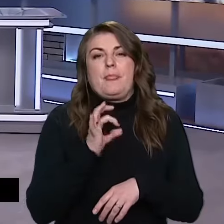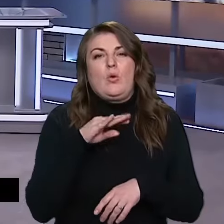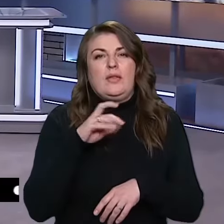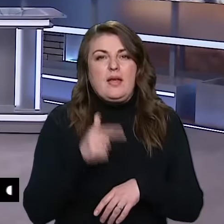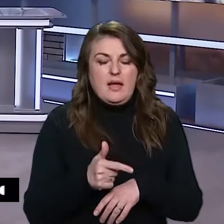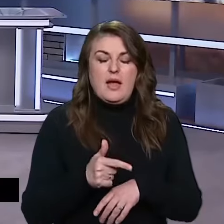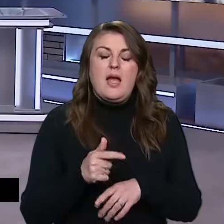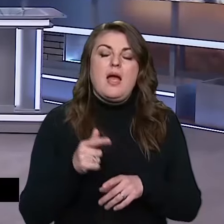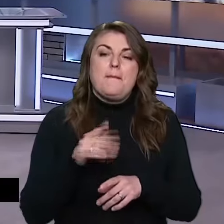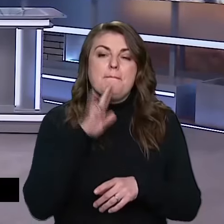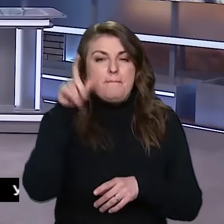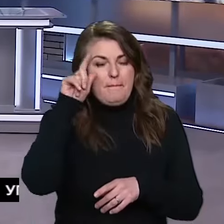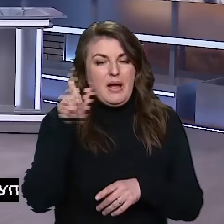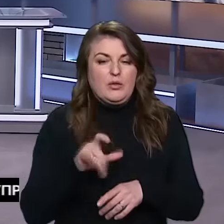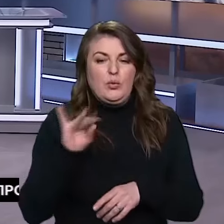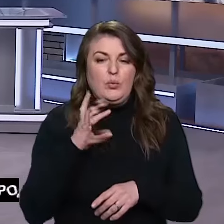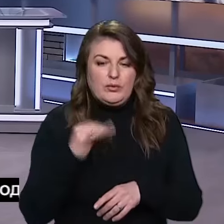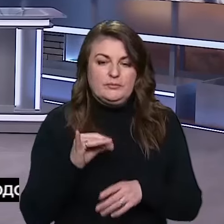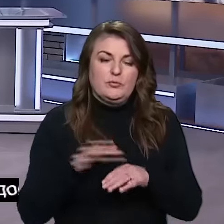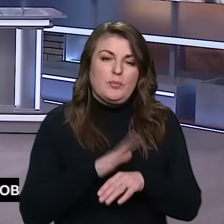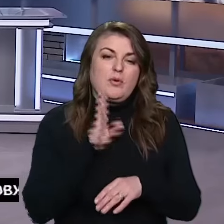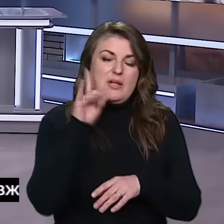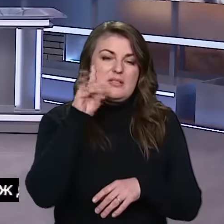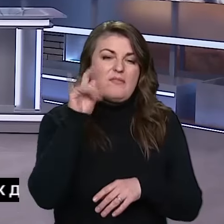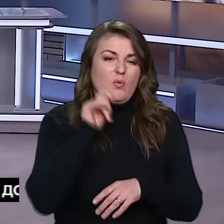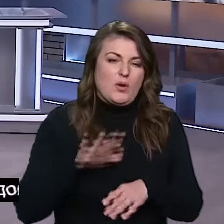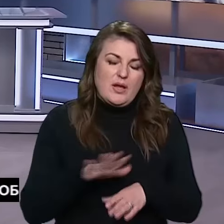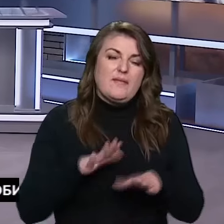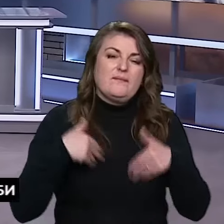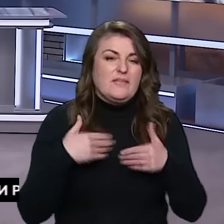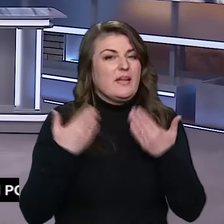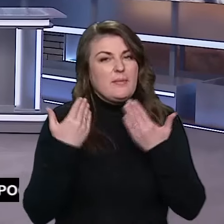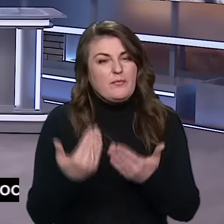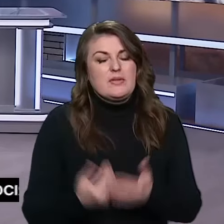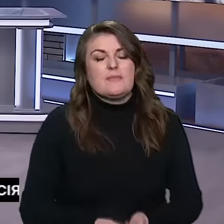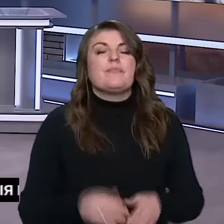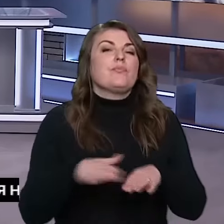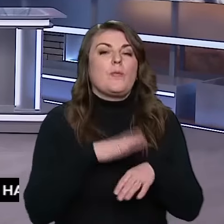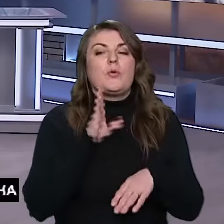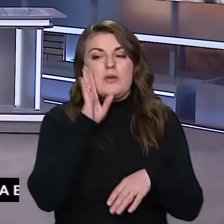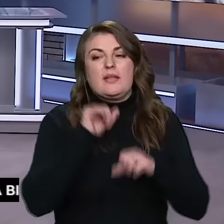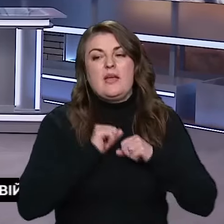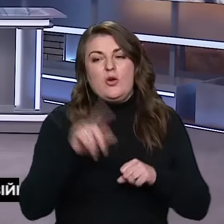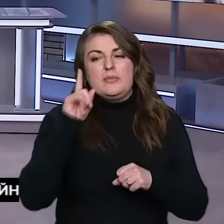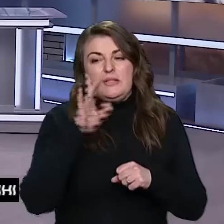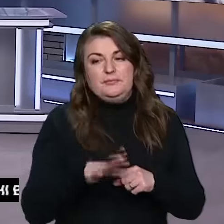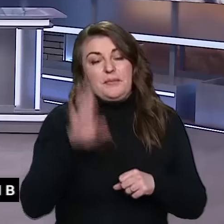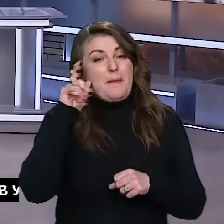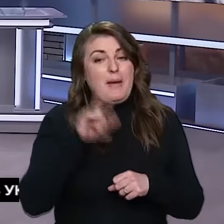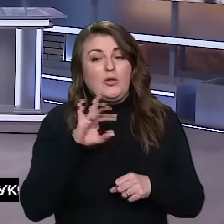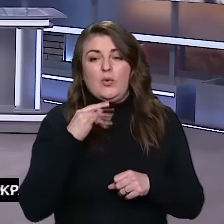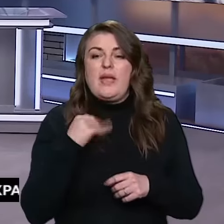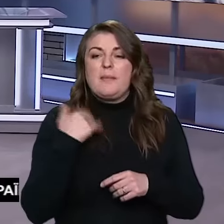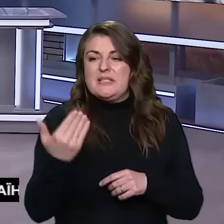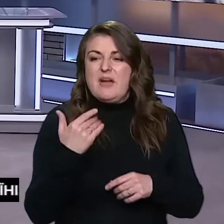ОТГ. Пане Юрію, доброго ранку, слава Україні! Вітаємо вас! Доброго ранку, героям слава! Ой, пане Юрію,